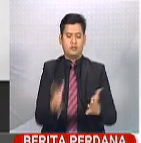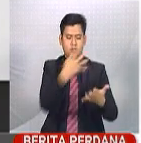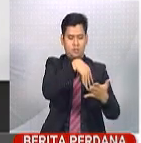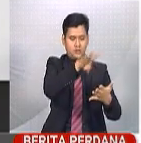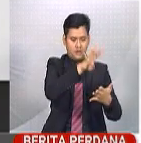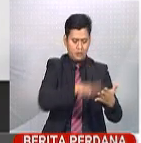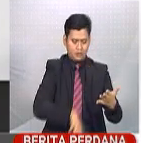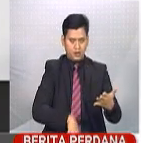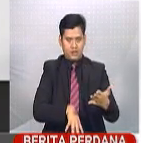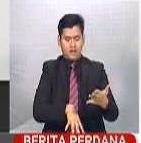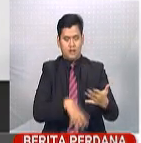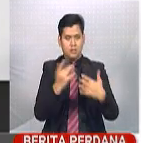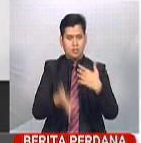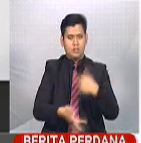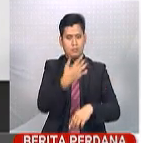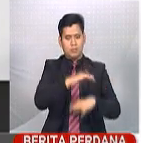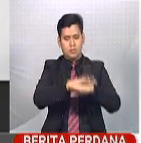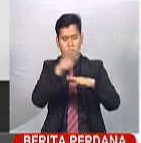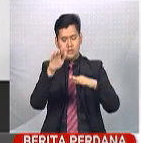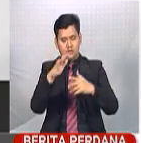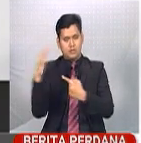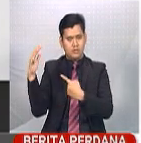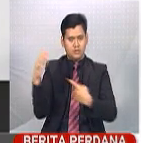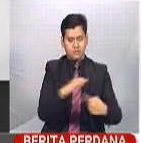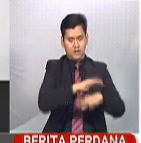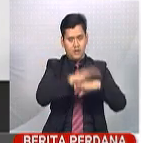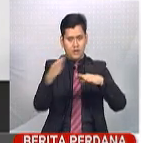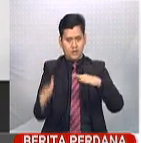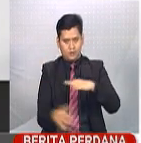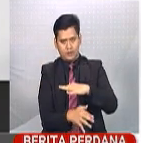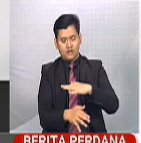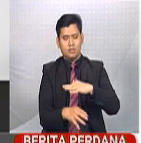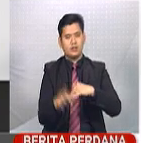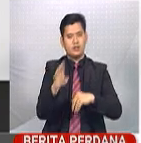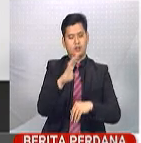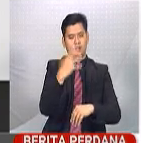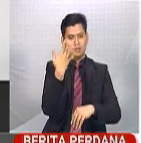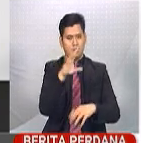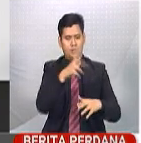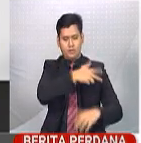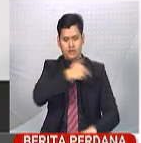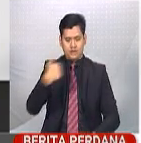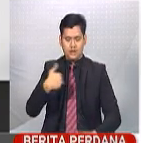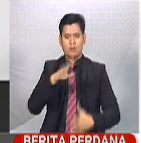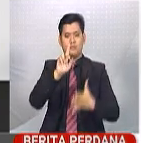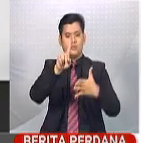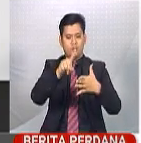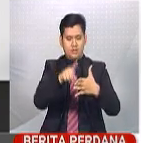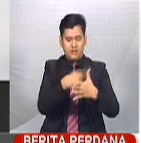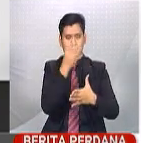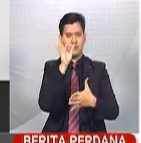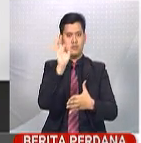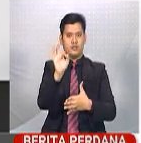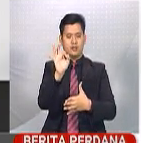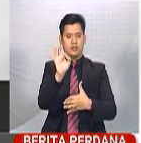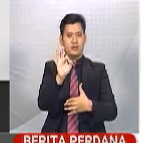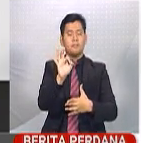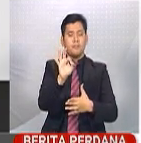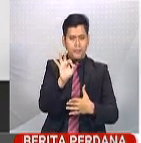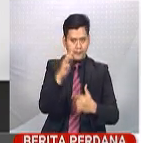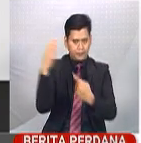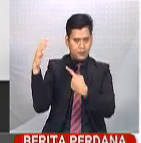asal yaitu kejahatan perempuan bawah 15 IV di Indonesia pada bulan September Slank kejohanan